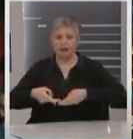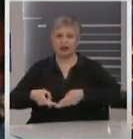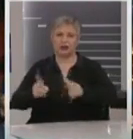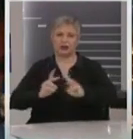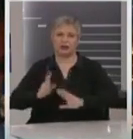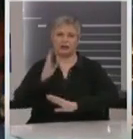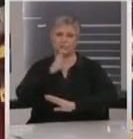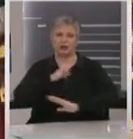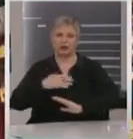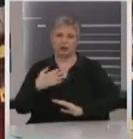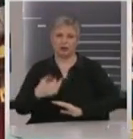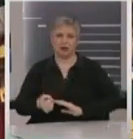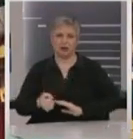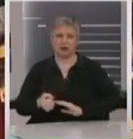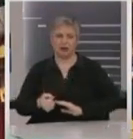Και